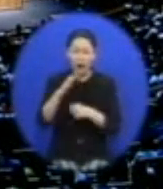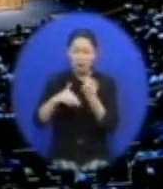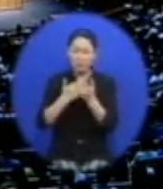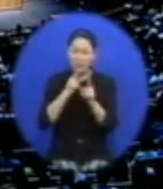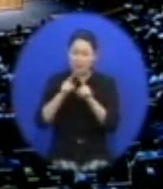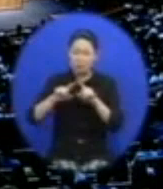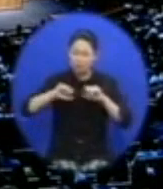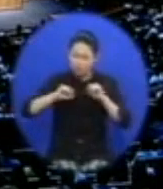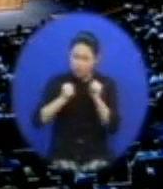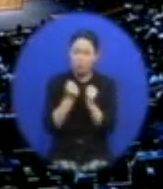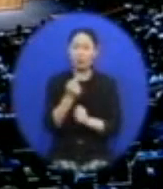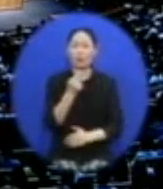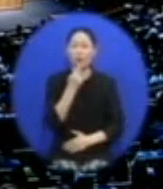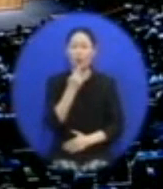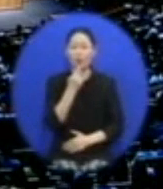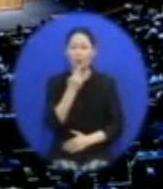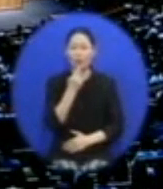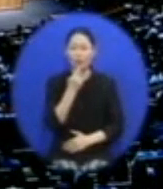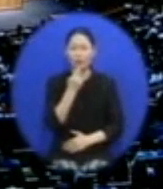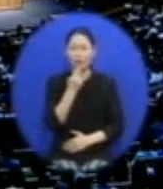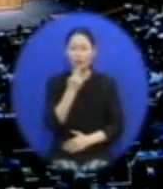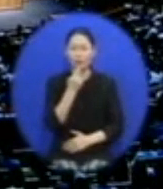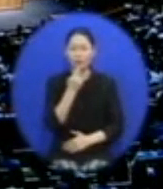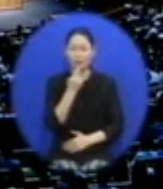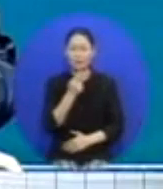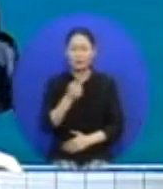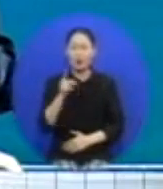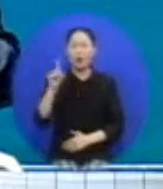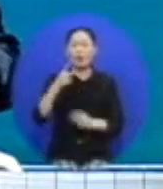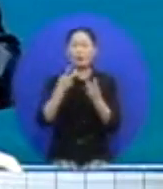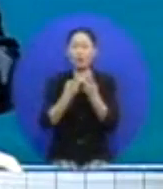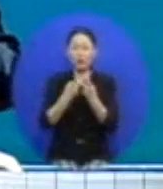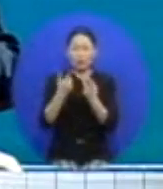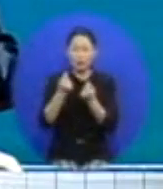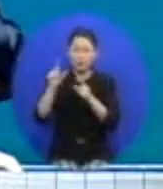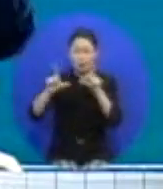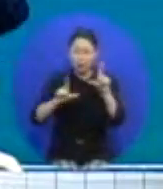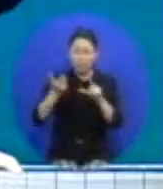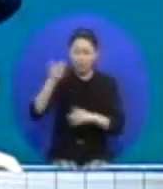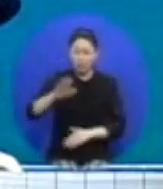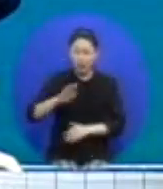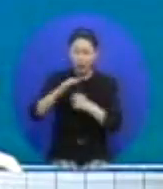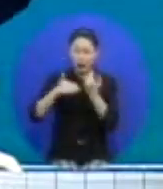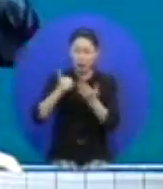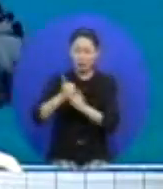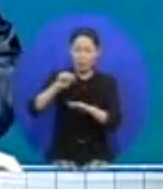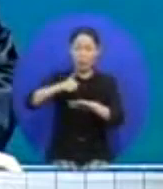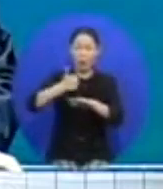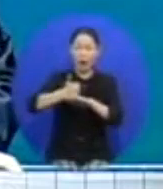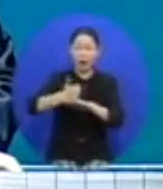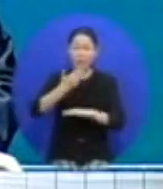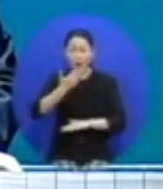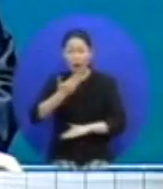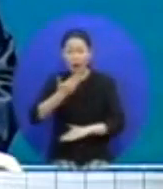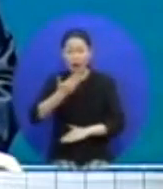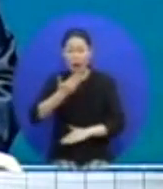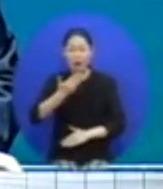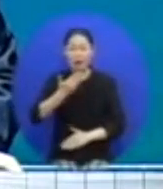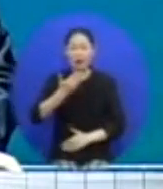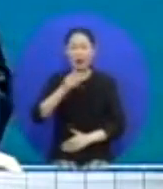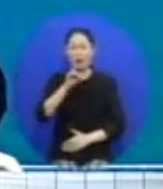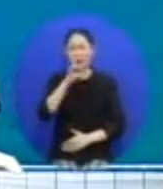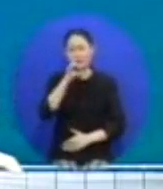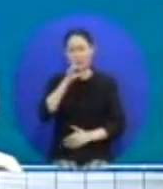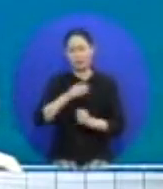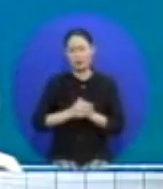말씀 하시면 순종 하지도 않고 어떻게 그런 상태인 뒤에 그 나 하나님이 왕이 쓸 수가 있나 말이에요